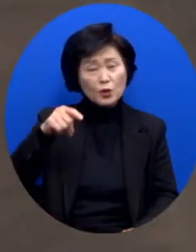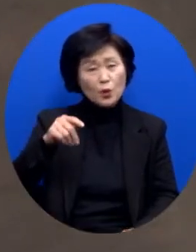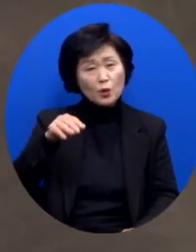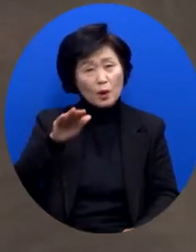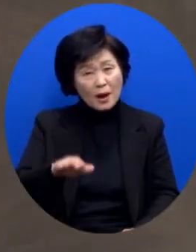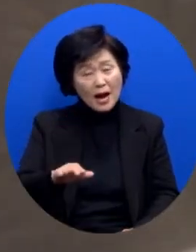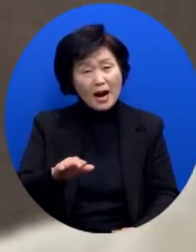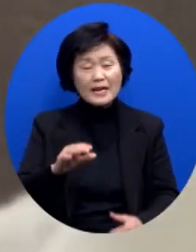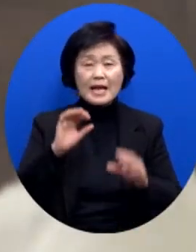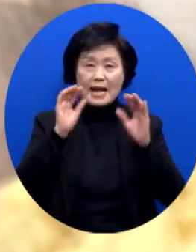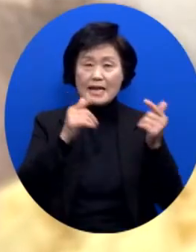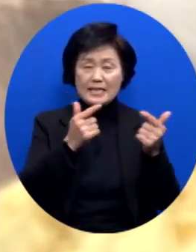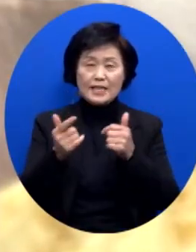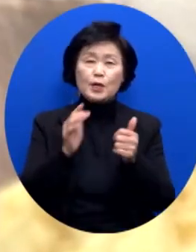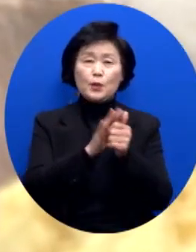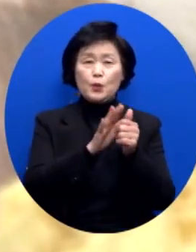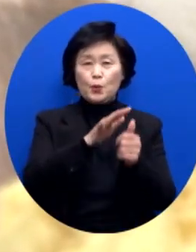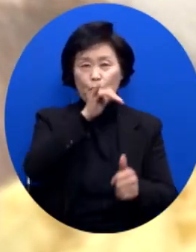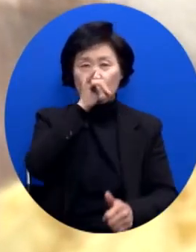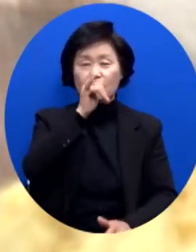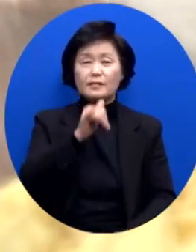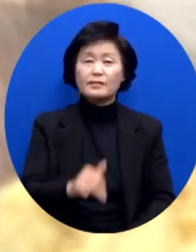chs 뉴스 이연지 입니다